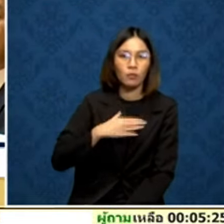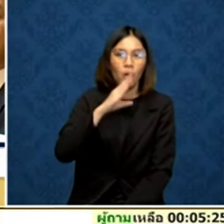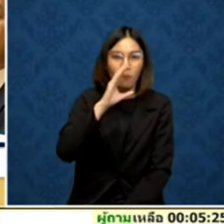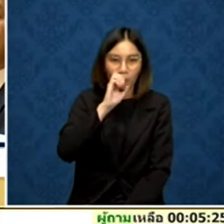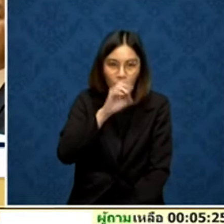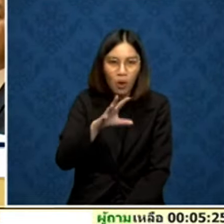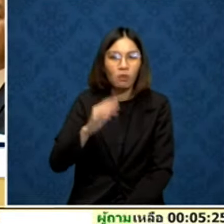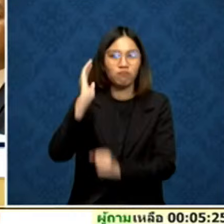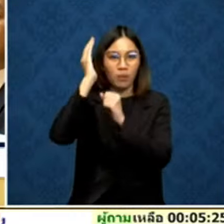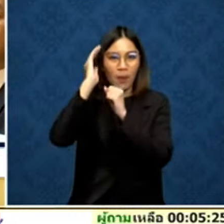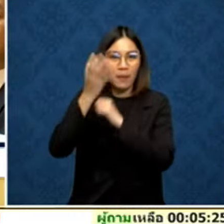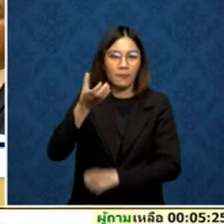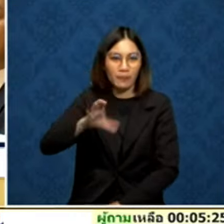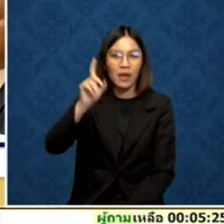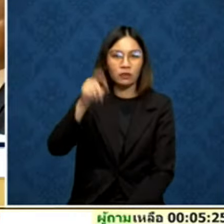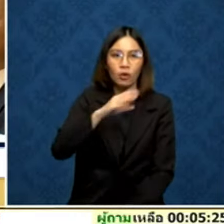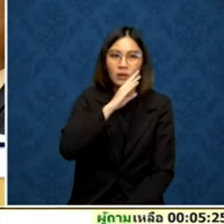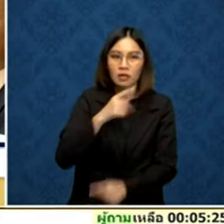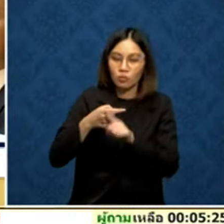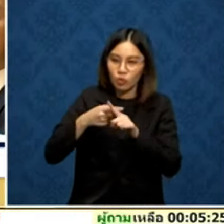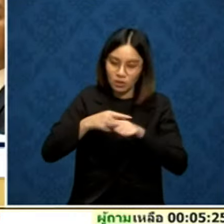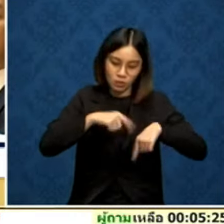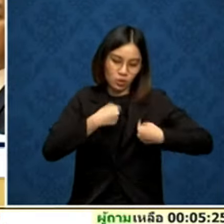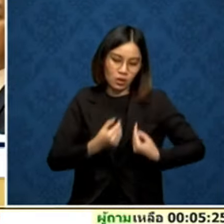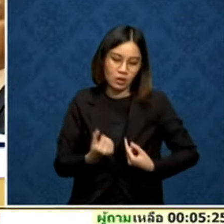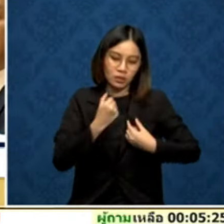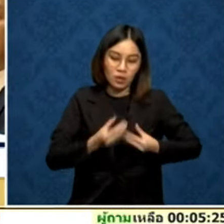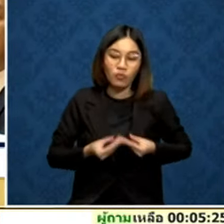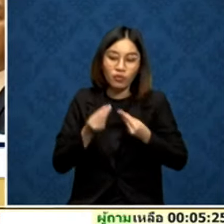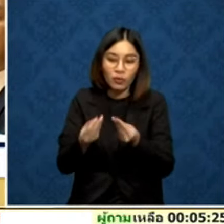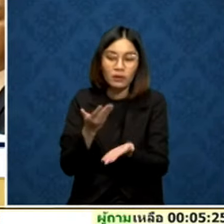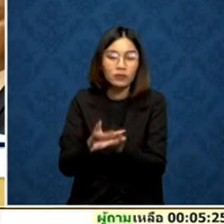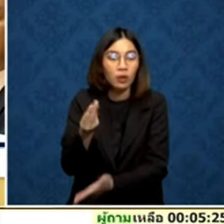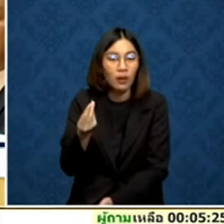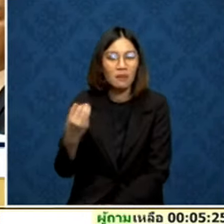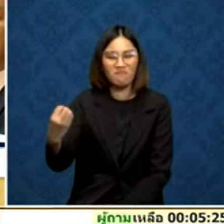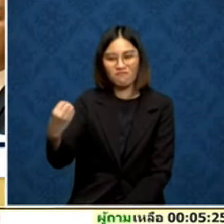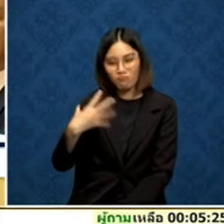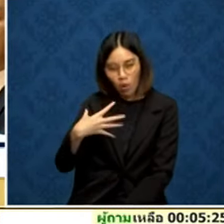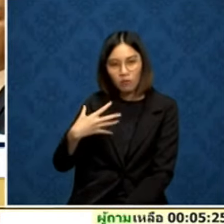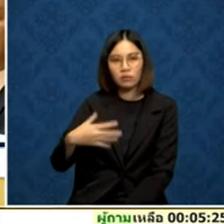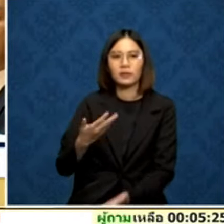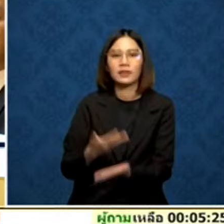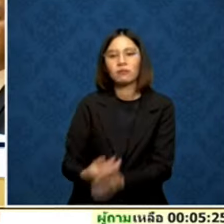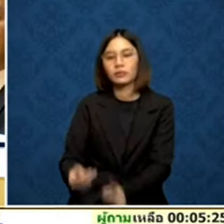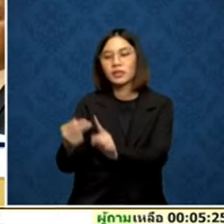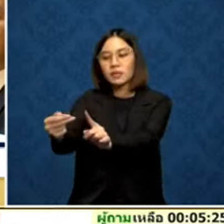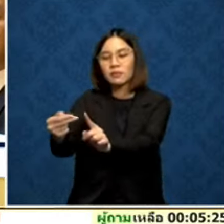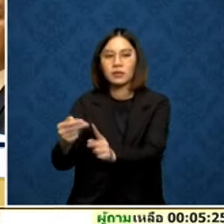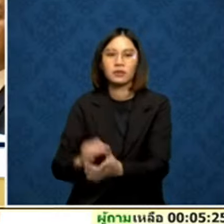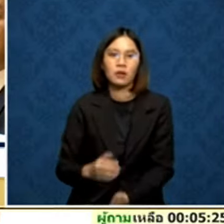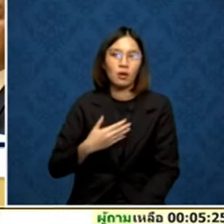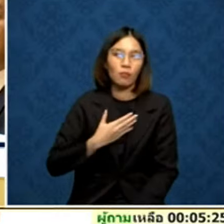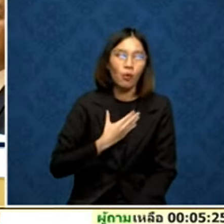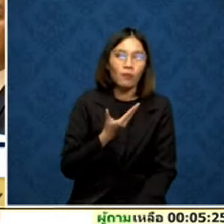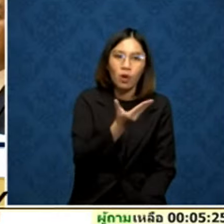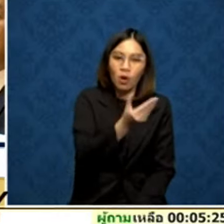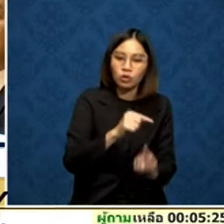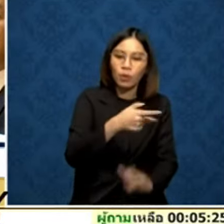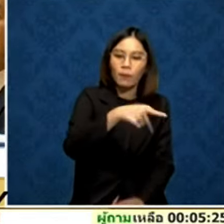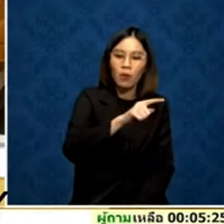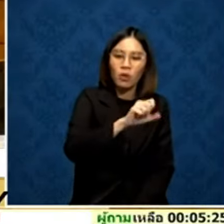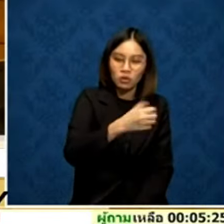เสนอข่าวแล้วก็ถ้าบาดเจ็บไปแล้วได้ขวัญกำลังใจเท่าไหร่ทางตชร.ก็บอกว่าปปส.ให้มาประมาณ10,000ผมก็เป็นการขอร้องไปที่ปปส.ว่าต้